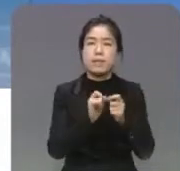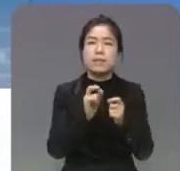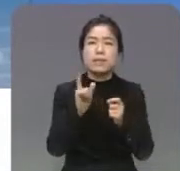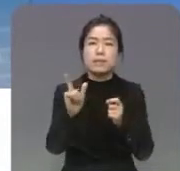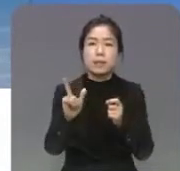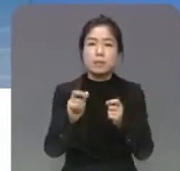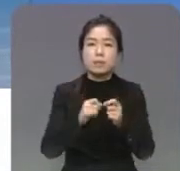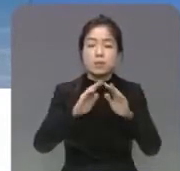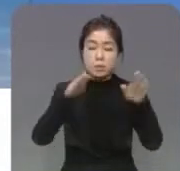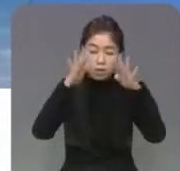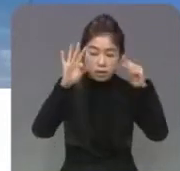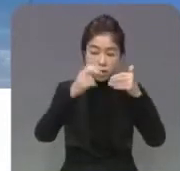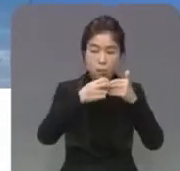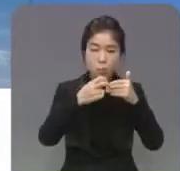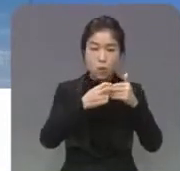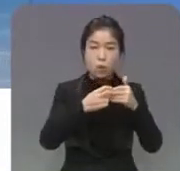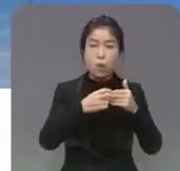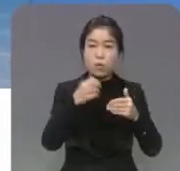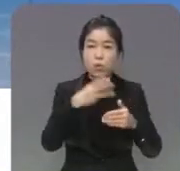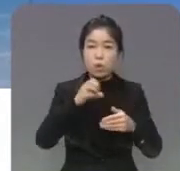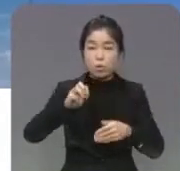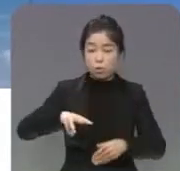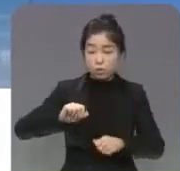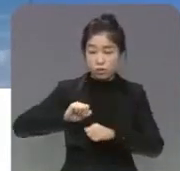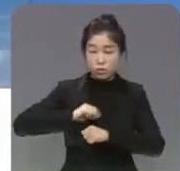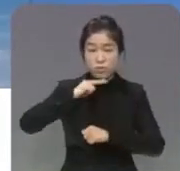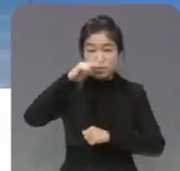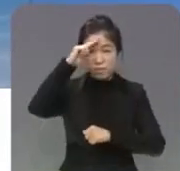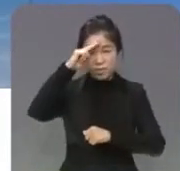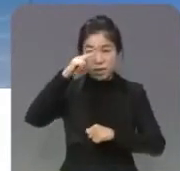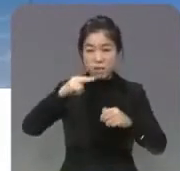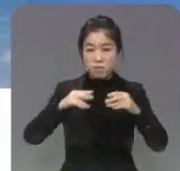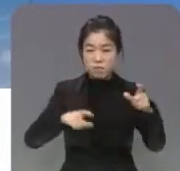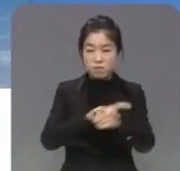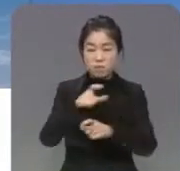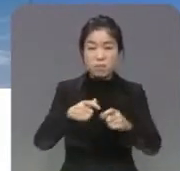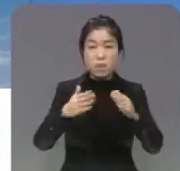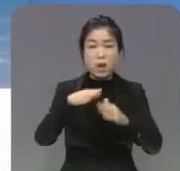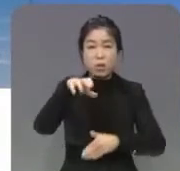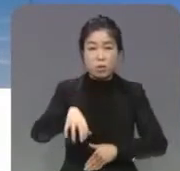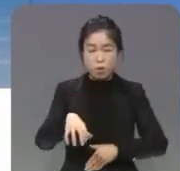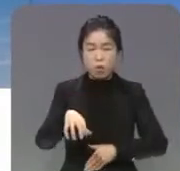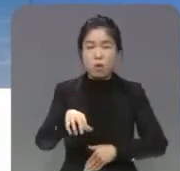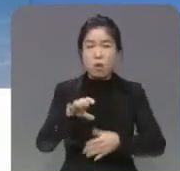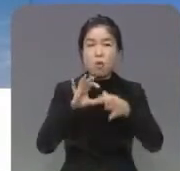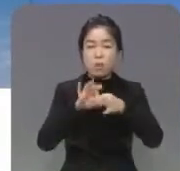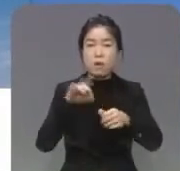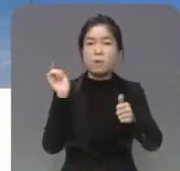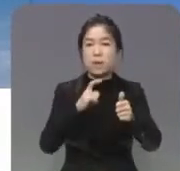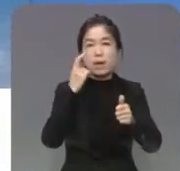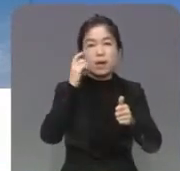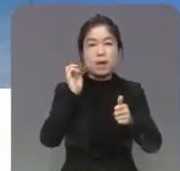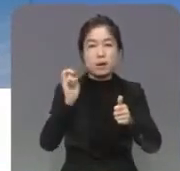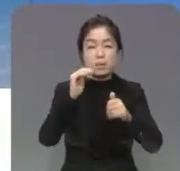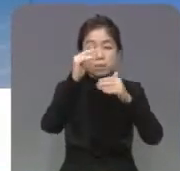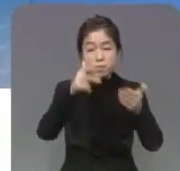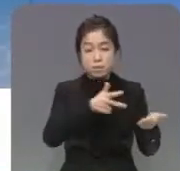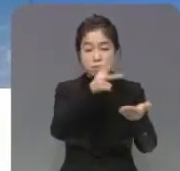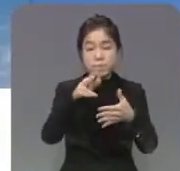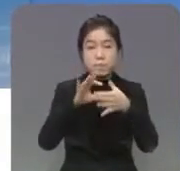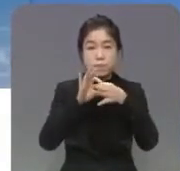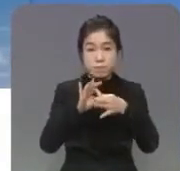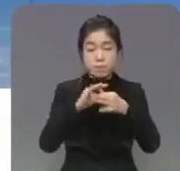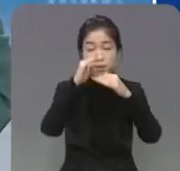대부분이 전남대 병원과 광주 유흥업소 관련 기존 감염원을 통해서 확진된 것으로 보입니다. 취재 기자 연결해서 자세한